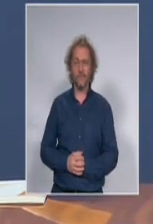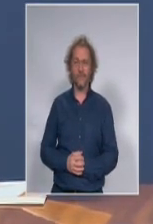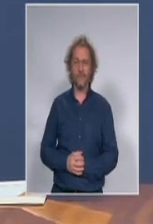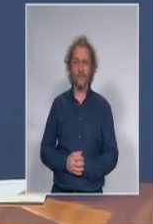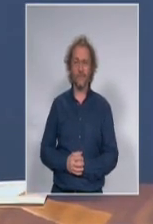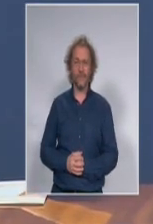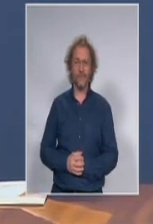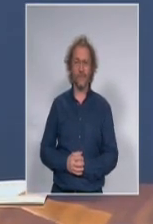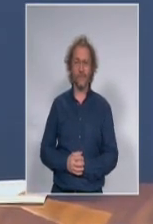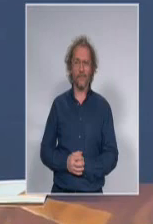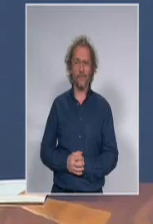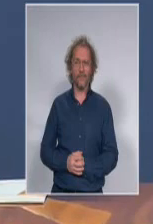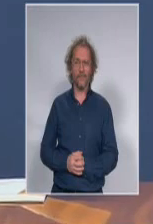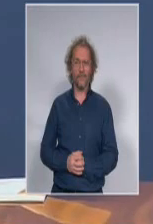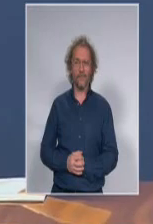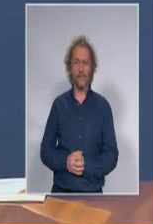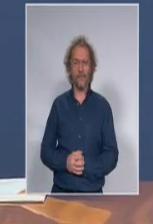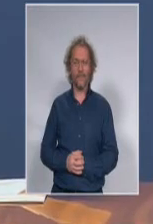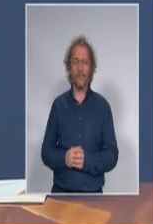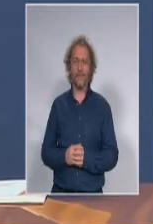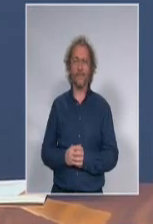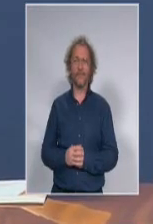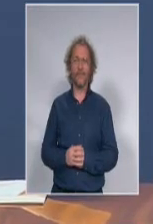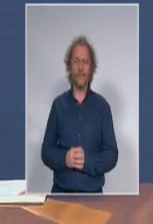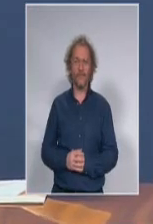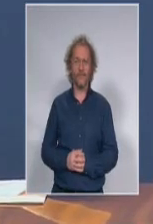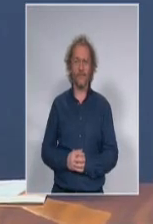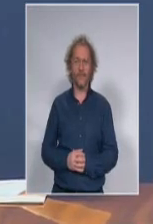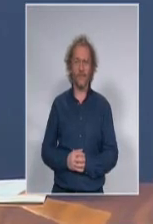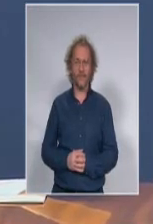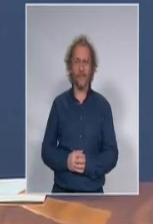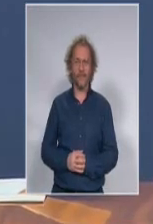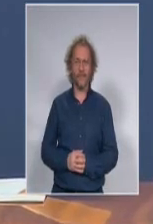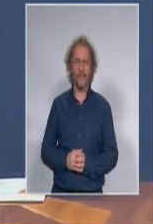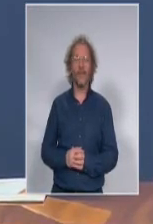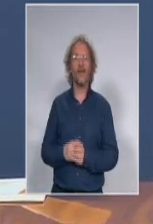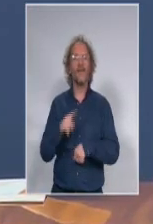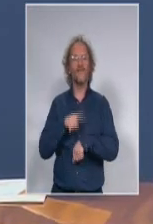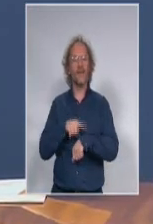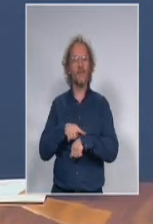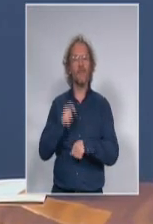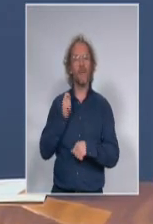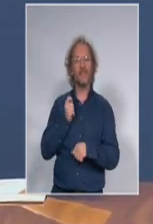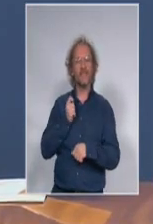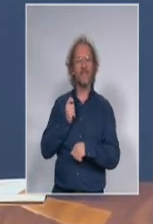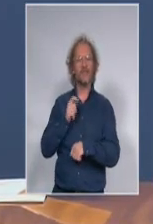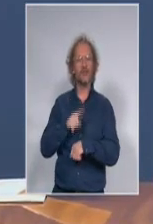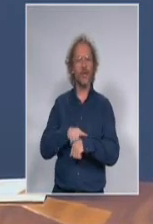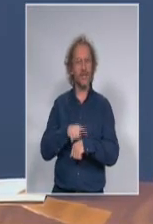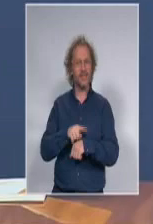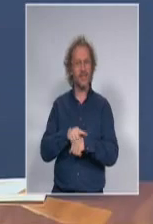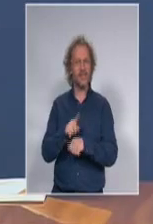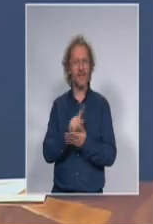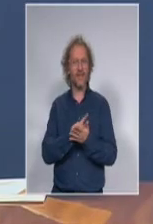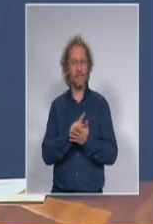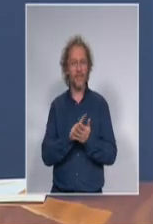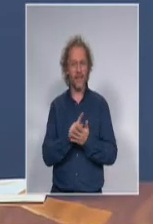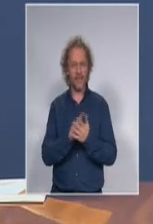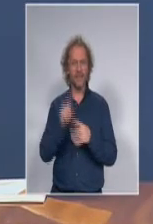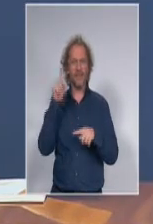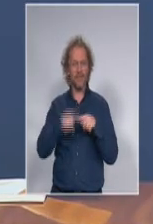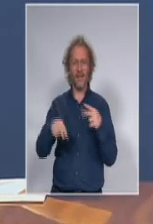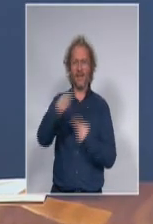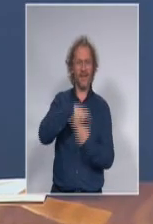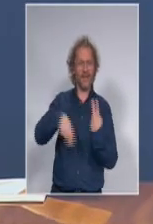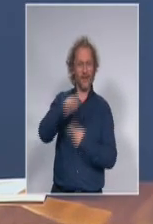onoga što neki nazivaju policijskim časima, mi nazivamo zabranom kretanja. Dakle, neće biti samo